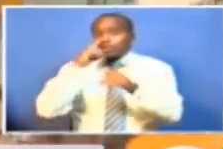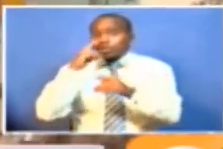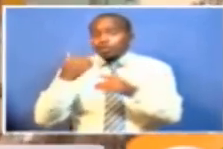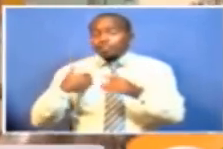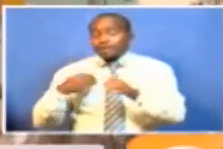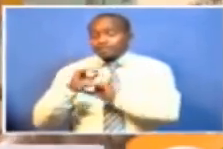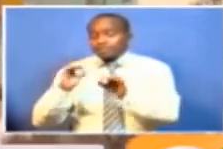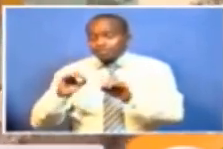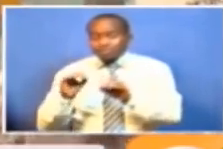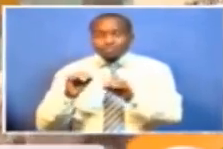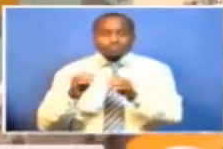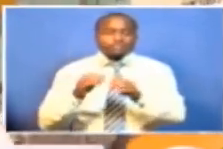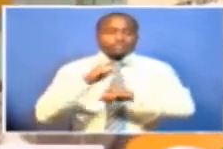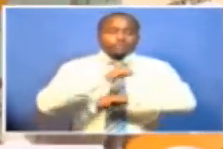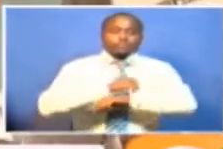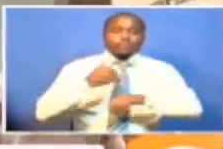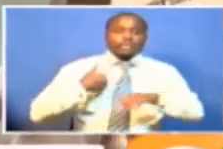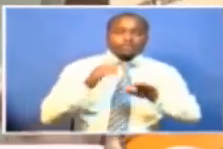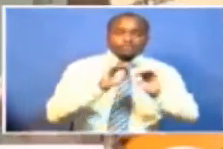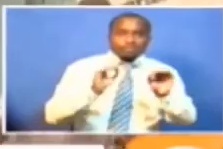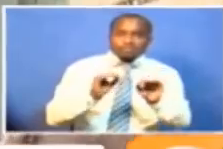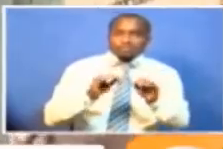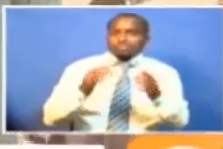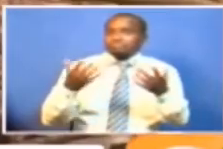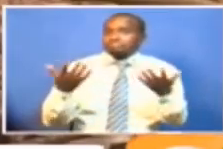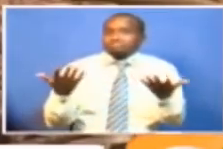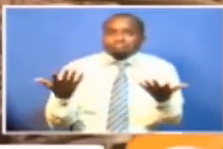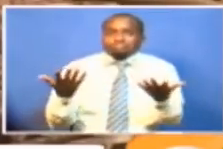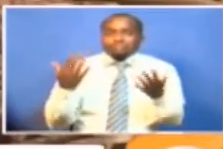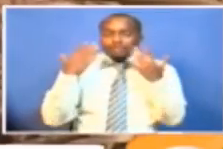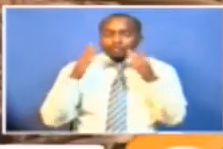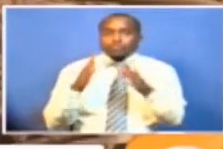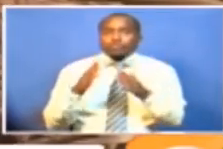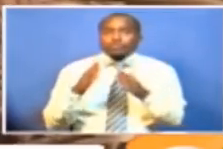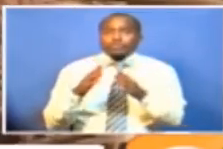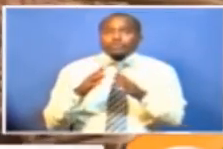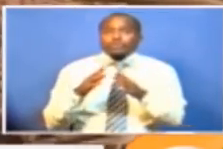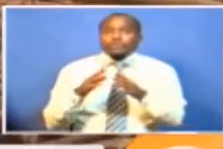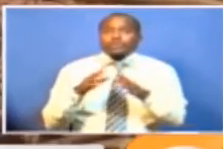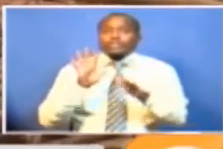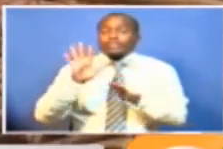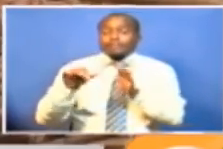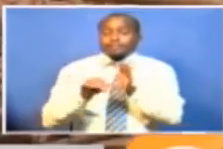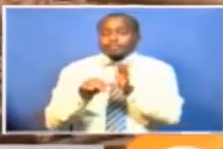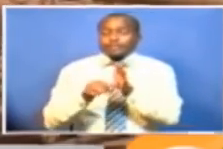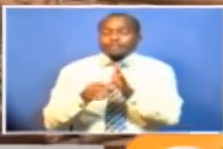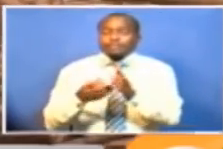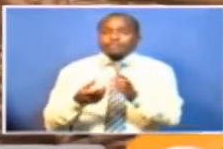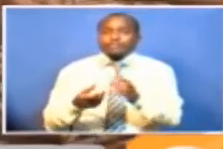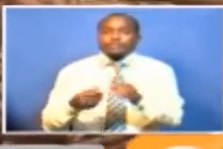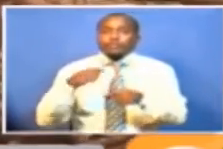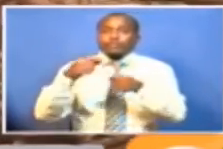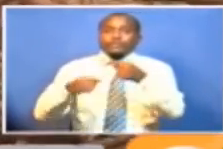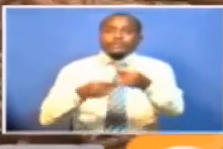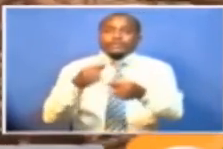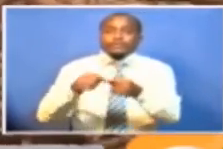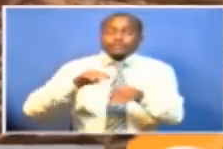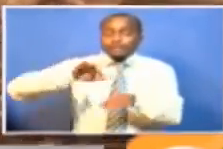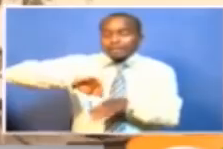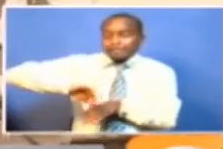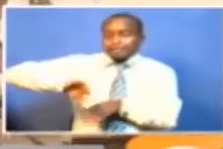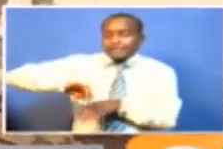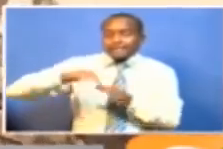shuleni lini haujulikani. Masaibu yao yakiongezeka maradufu, huko ikisalia chini ya miezi